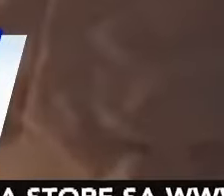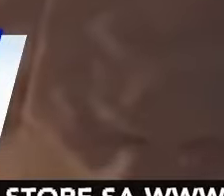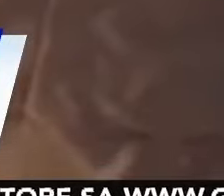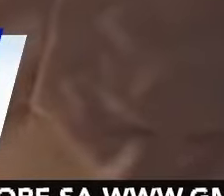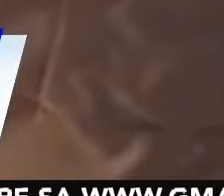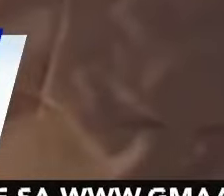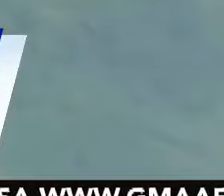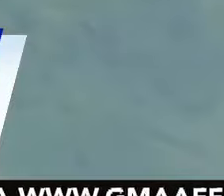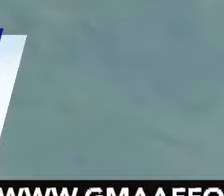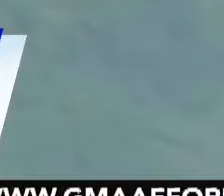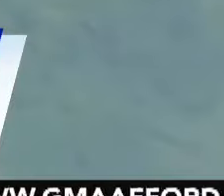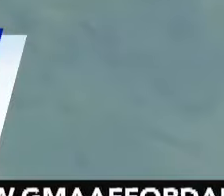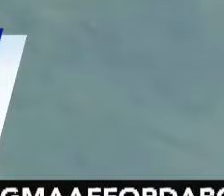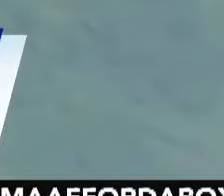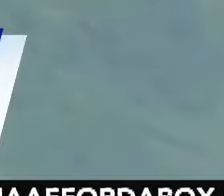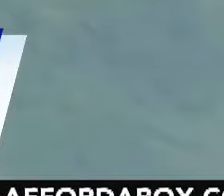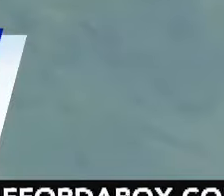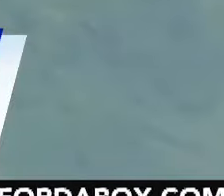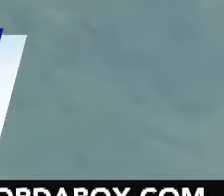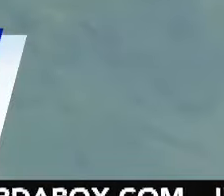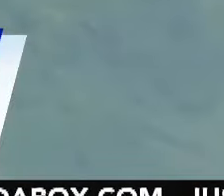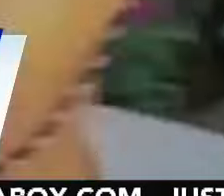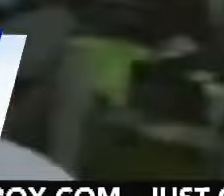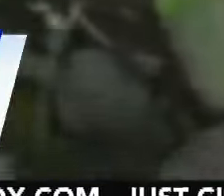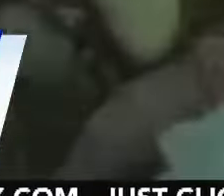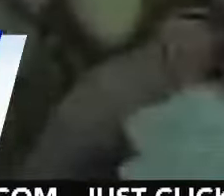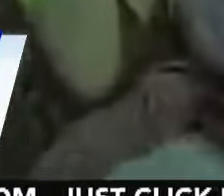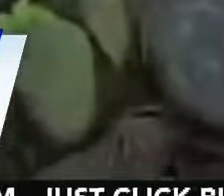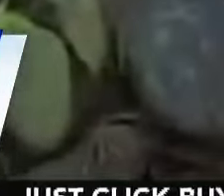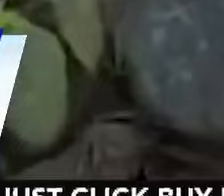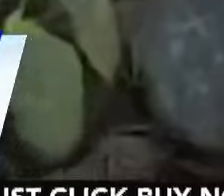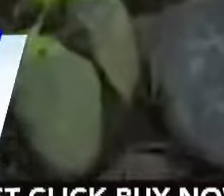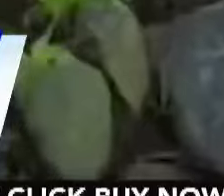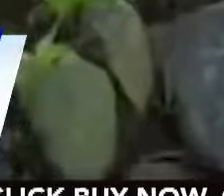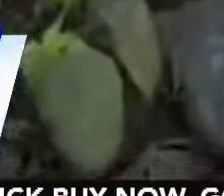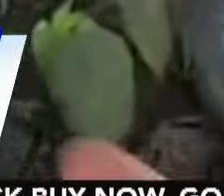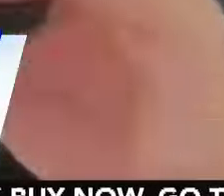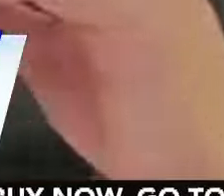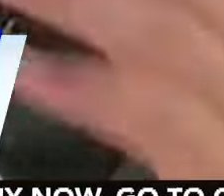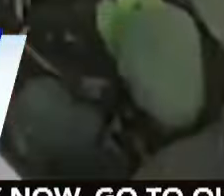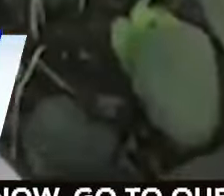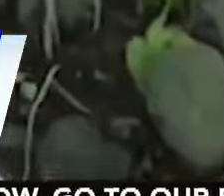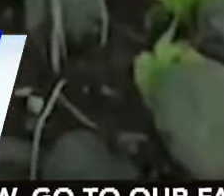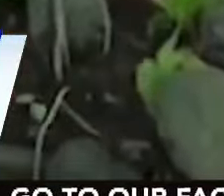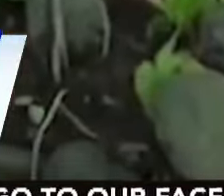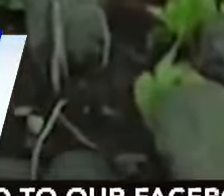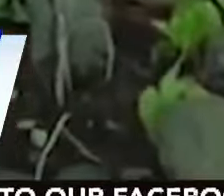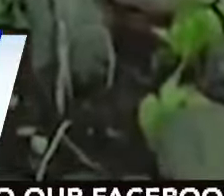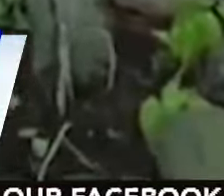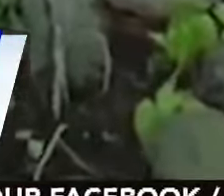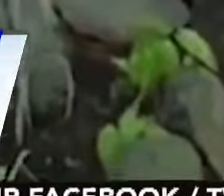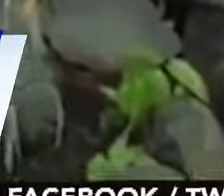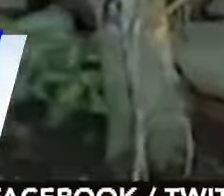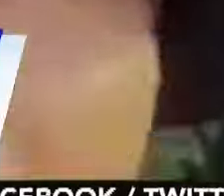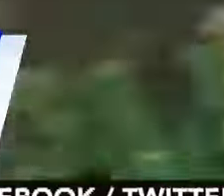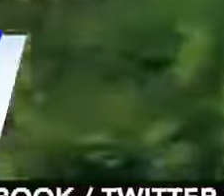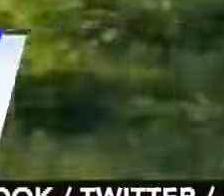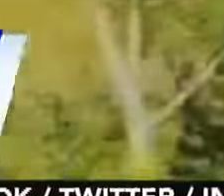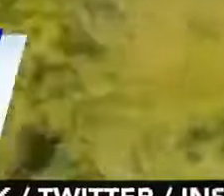at mag-relax sa harap ng mala New Zealand na view. Grabe, ito na ata. Isa sa may pinakamagandang view na nakita